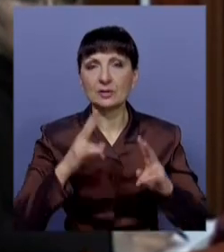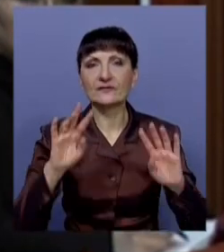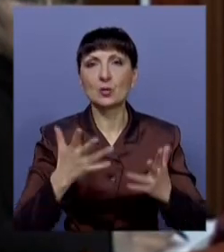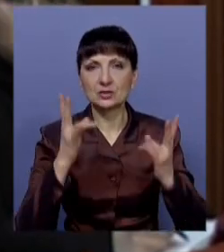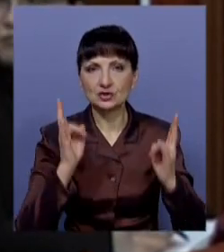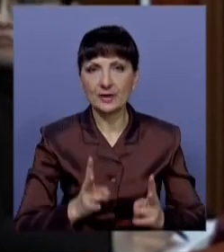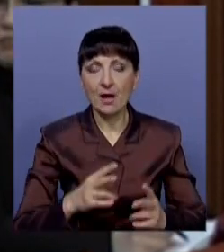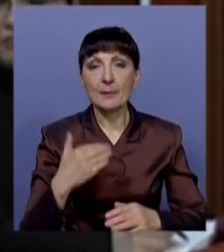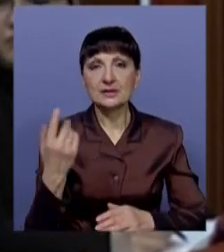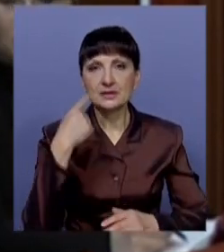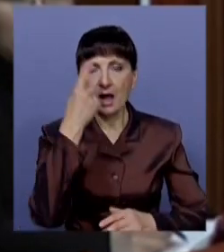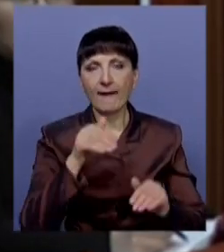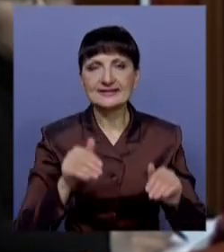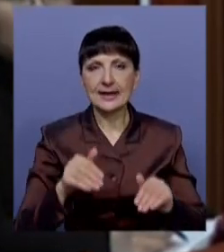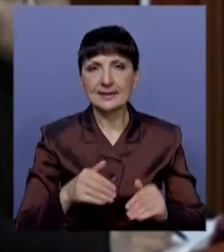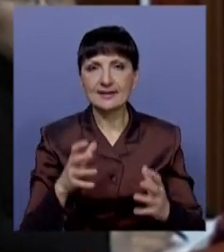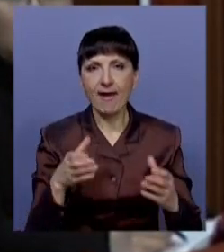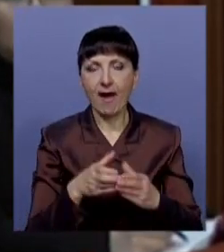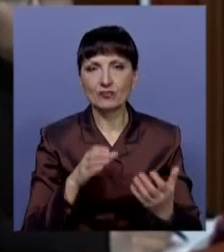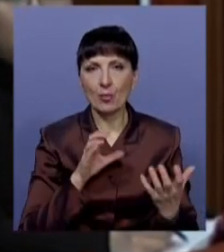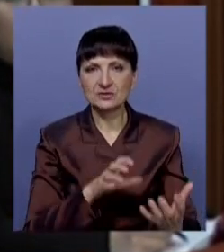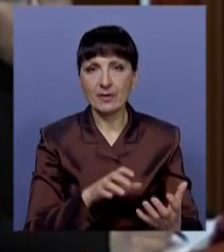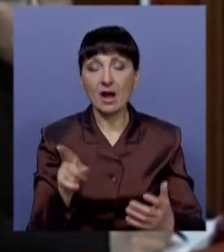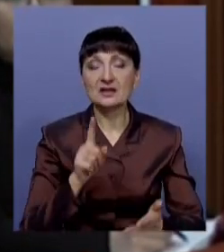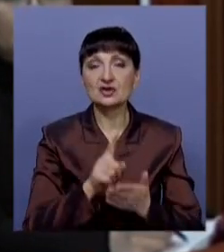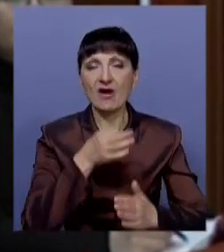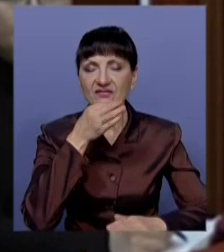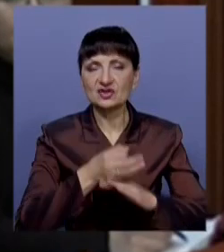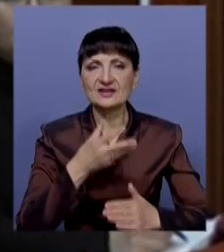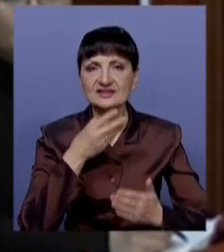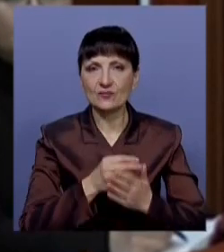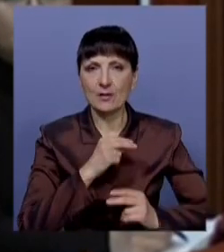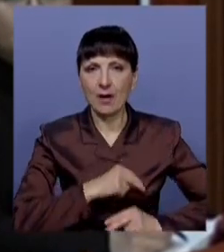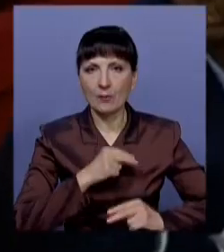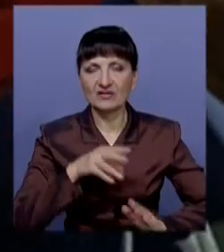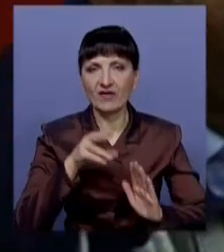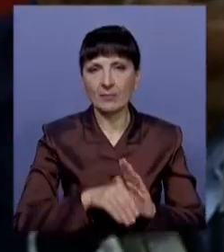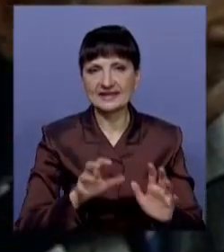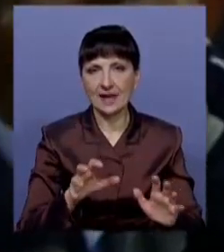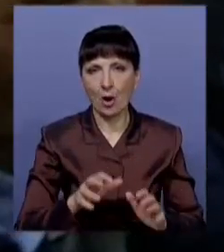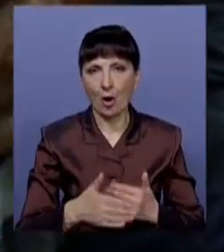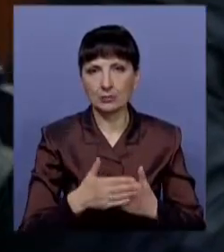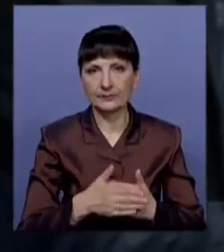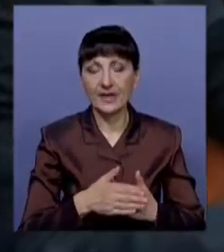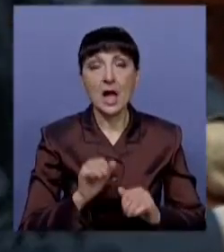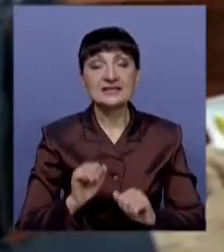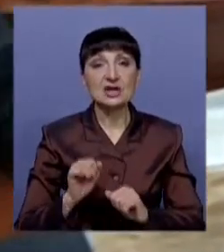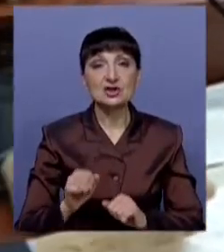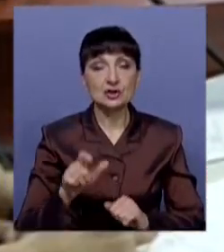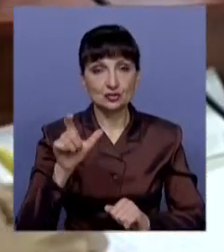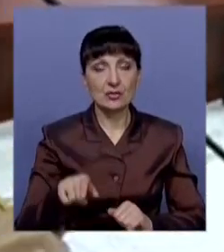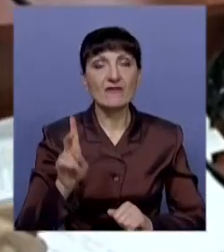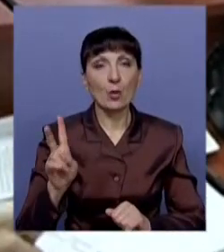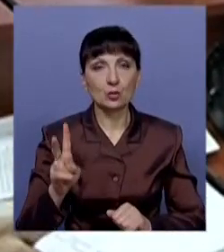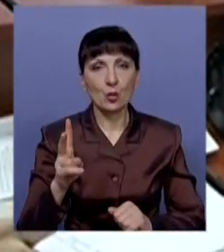ЧП, принадлежит Каскелинскому автопарку, и они должны отвечать за действия своих сотрудников в рамках закона. Между тем, защитник подсудимого заявил, что